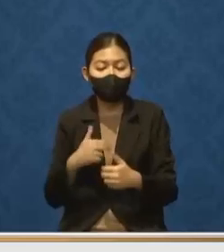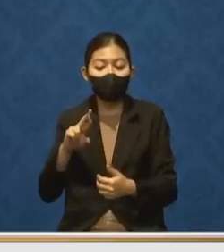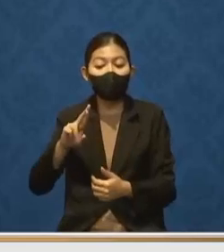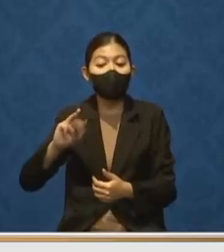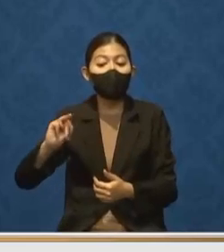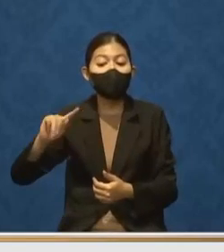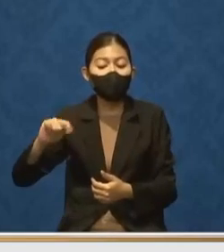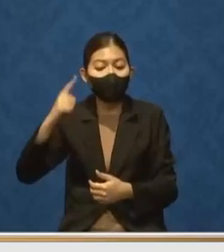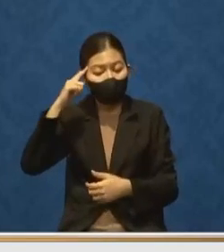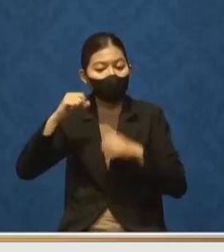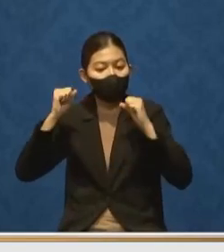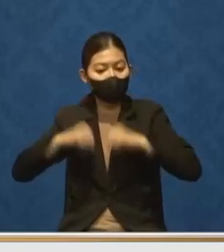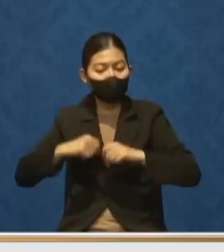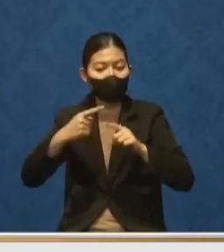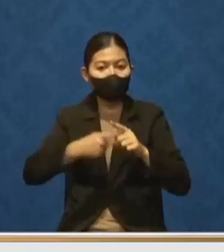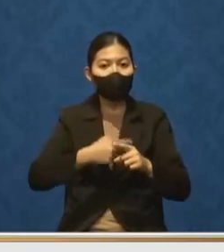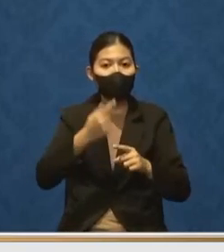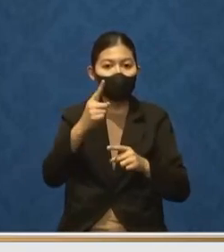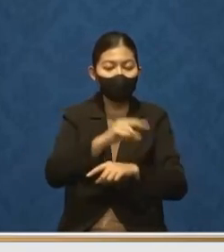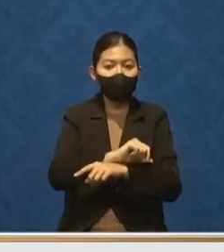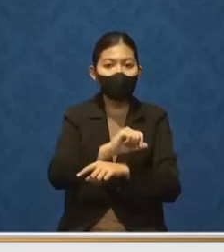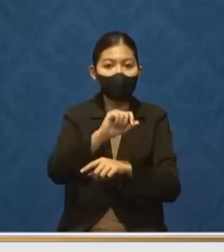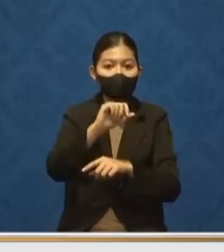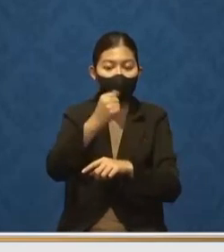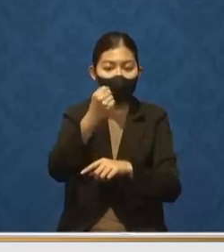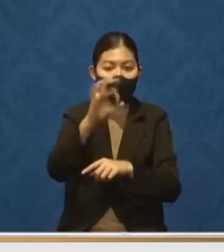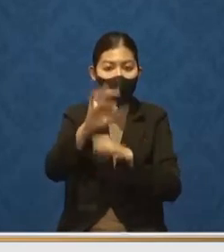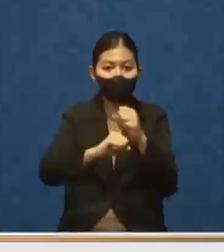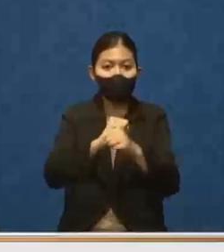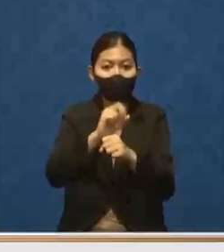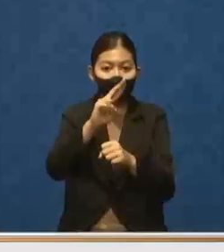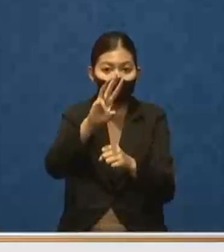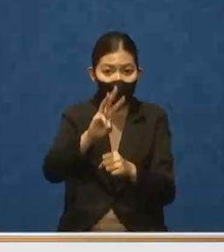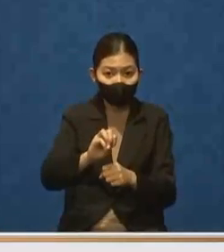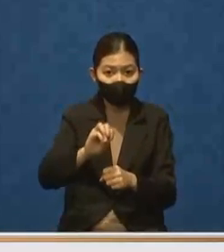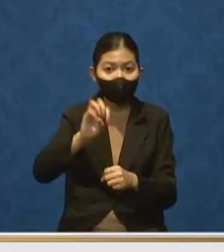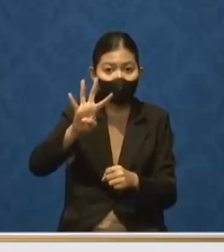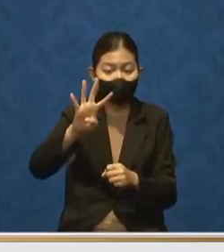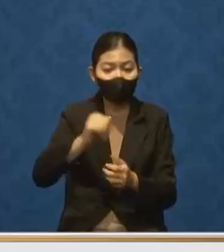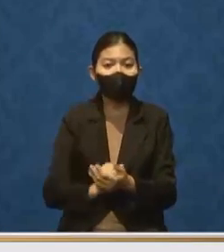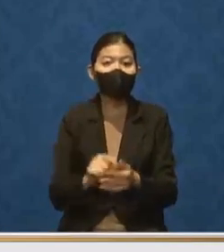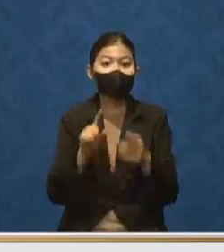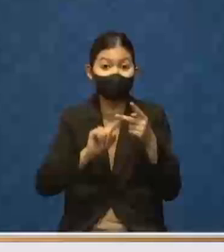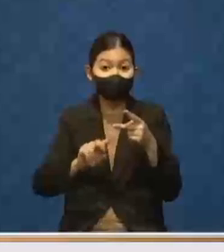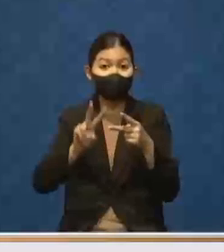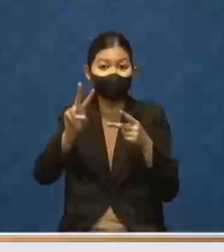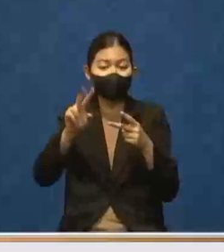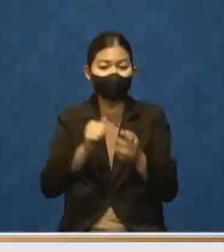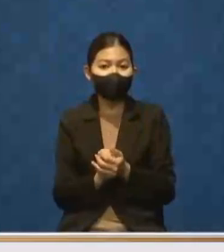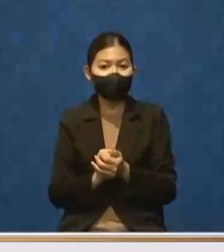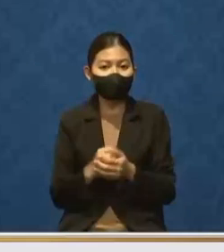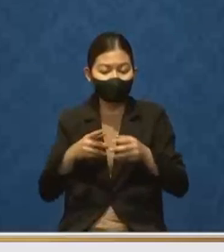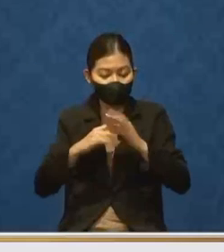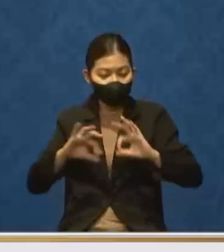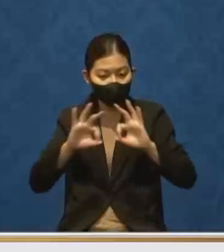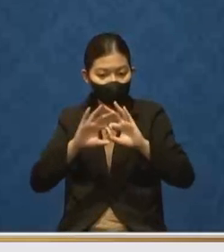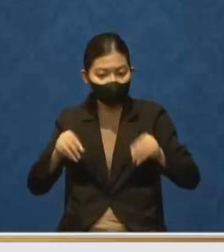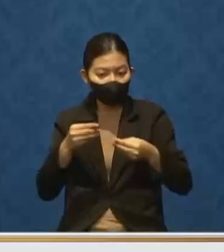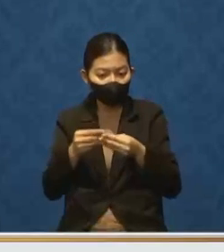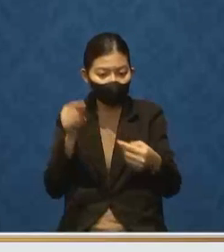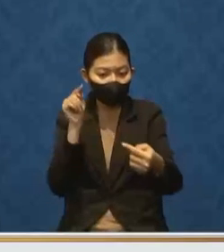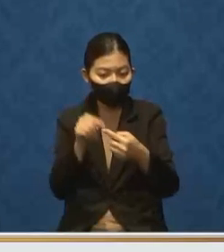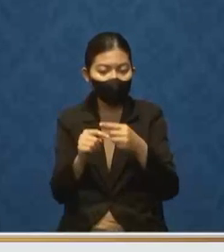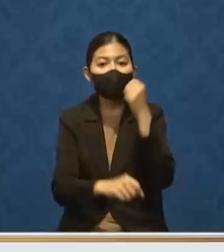เมื่อวันที่9พฤศจิกายน2564แล้ว 2. ให้ความสำคัญกับการขับเคลื่อนการแก้ไขปัญหาความยากจนแบบพุ่งเป้